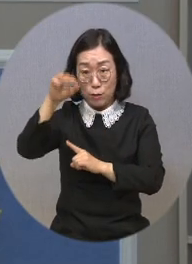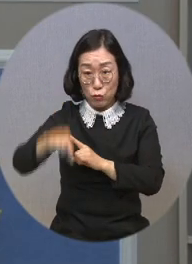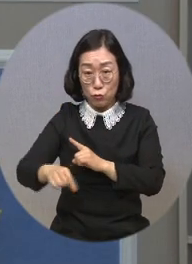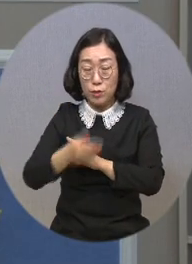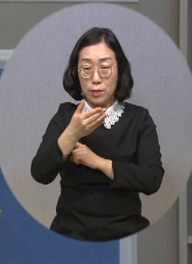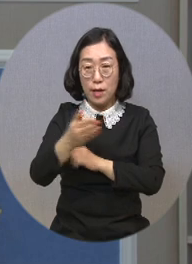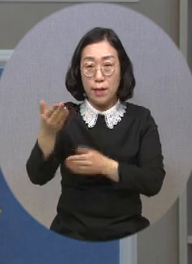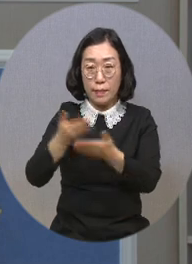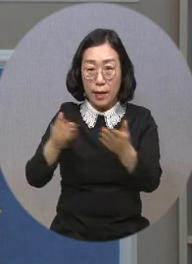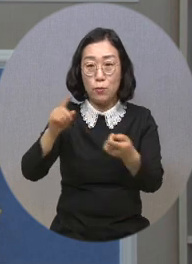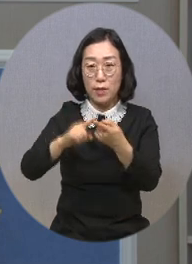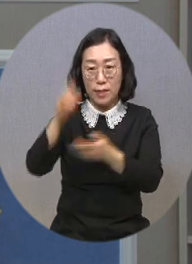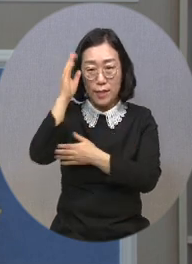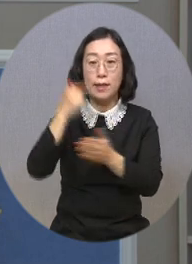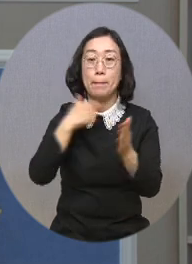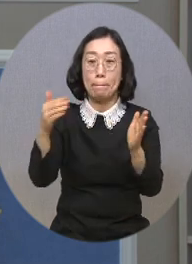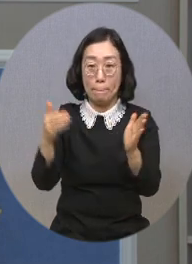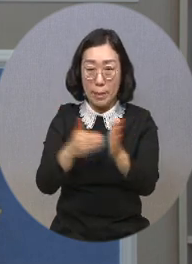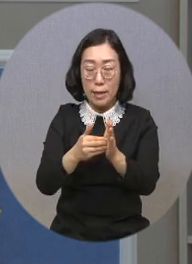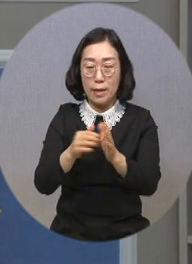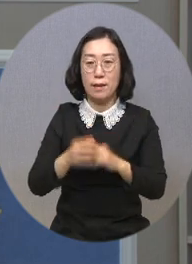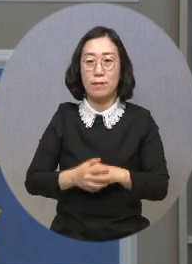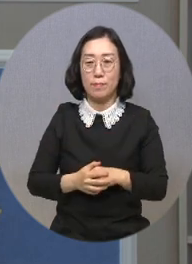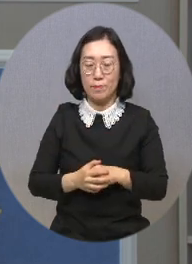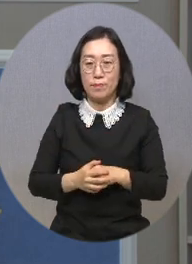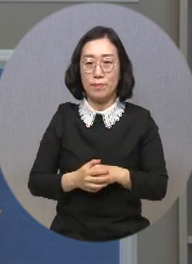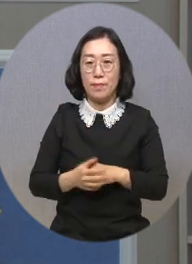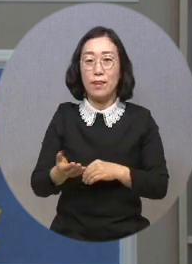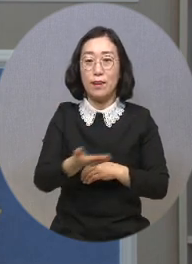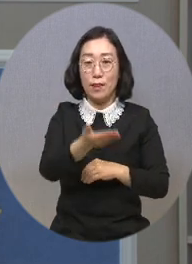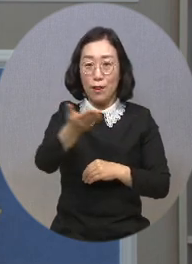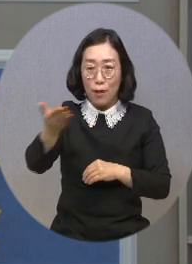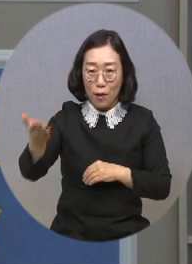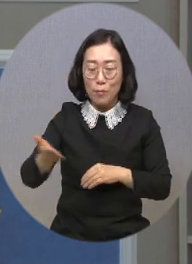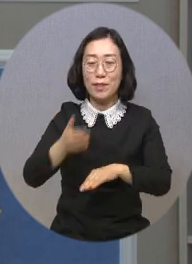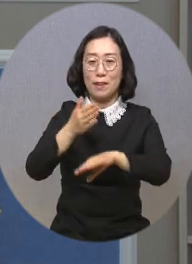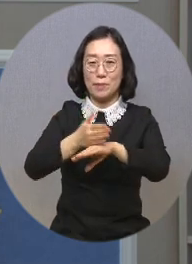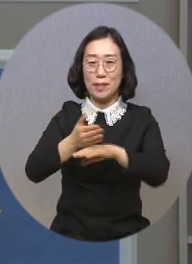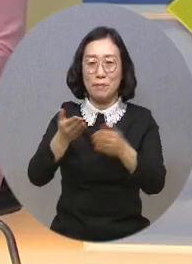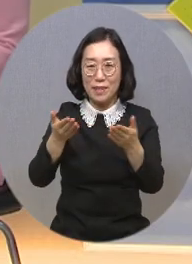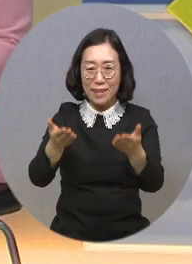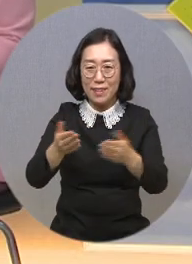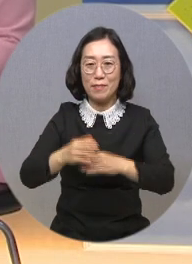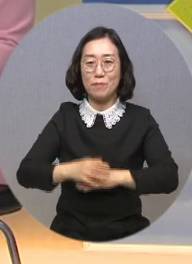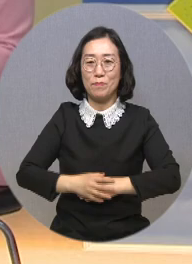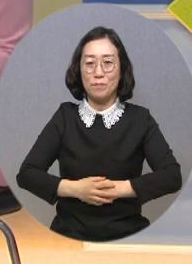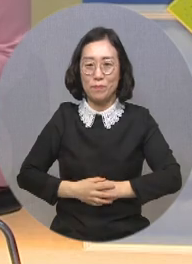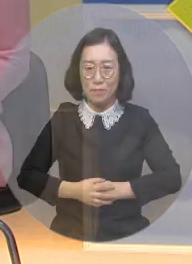나눔에 관한 이야기를 나눠봤습니다. 시청해주신 여러분 고맙습니다.